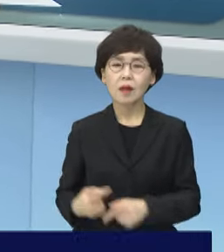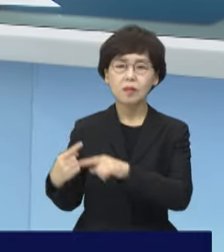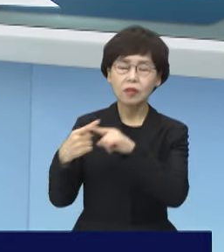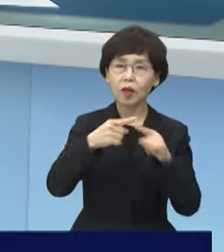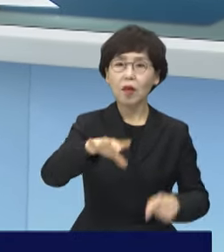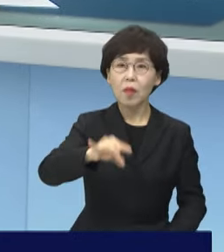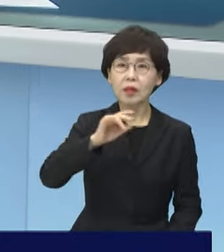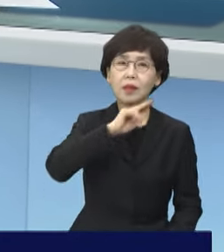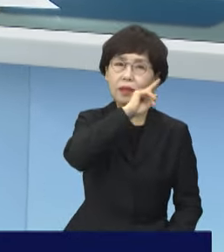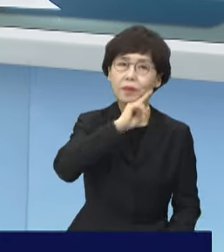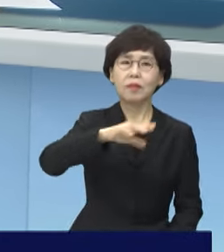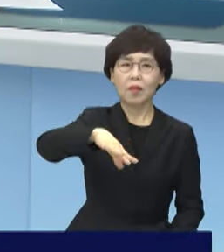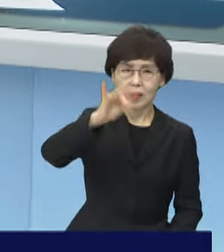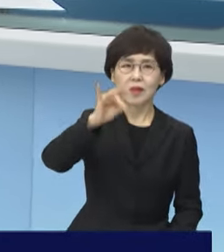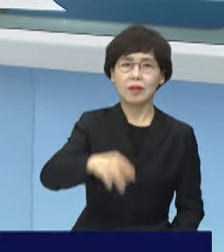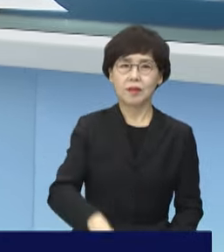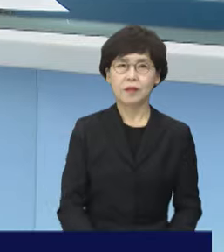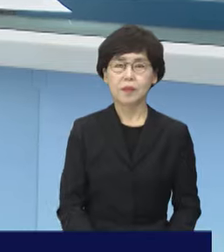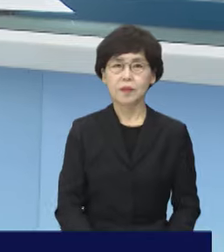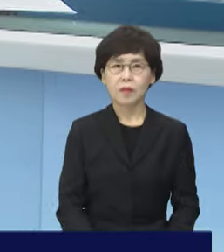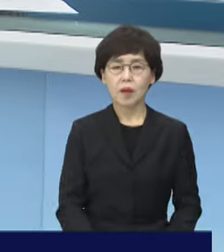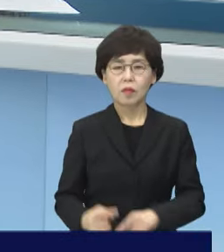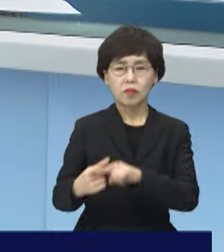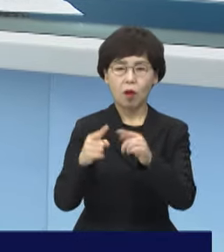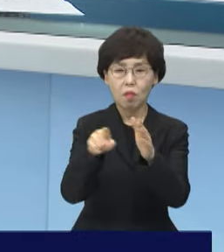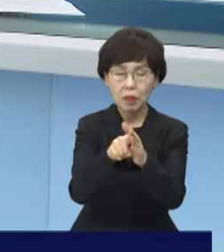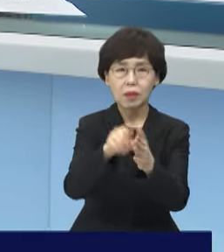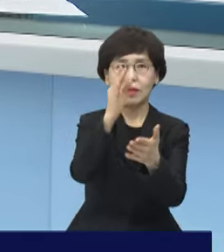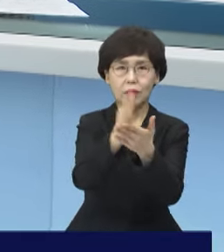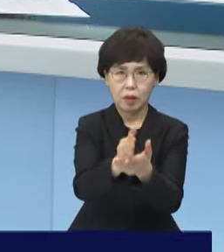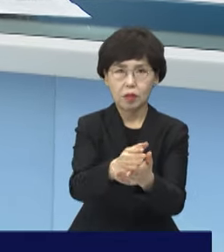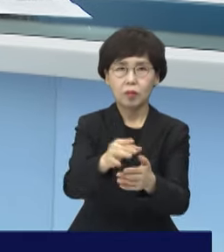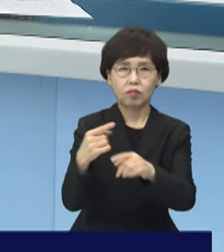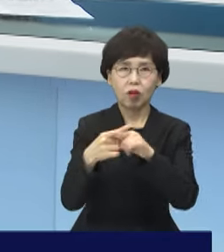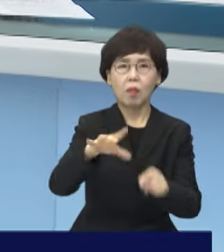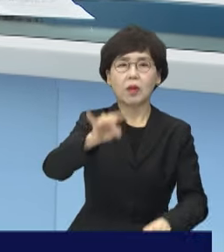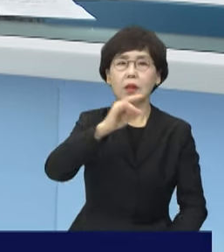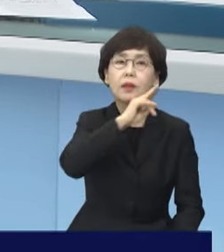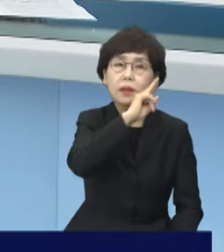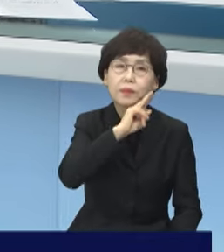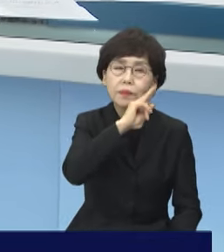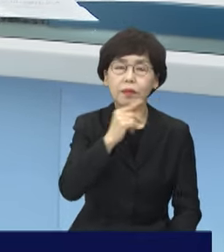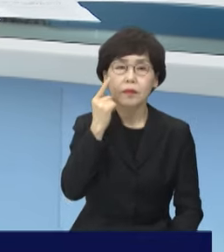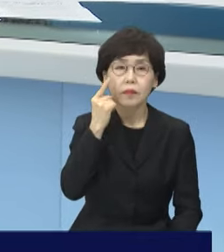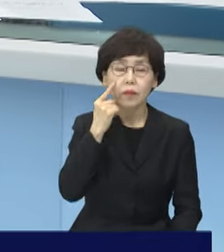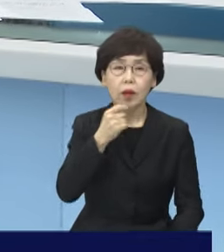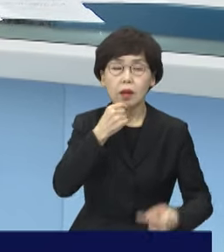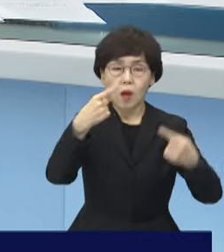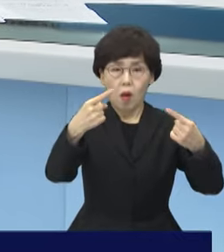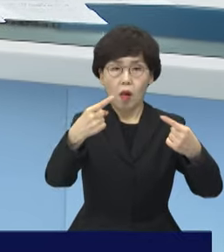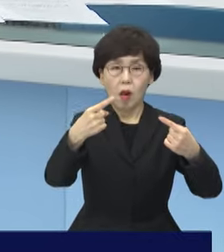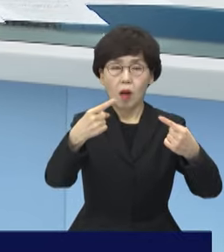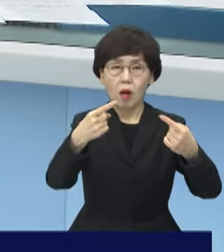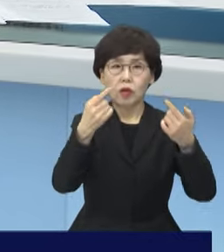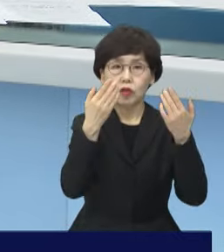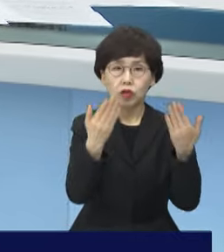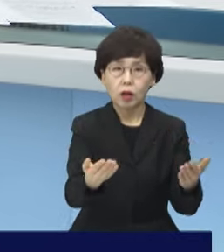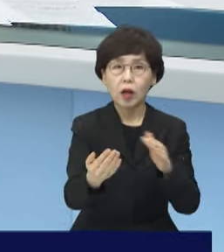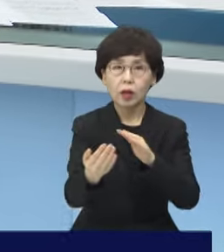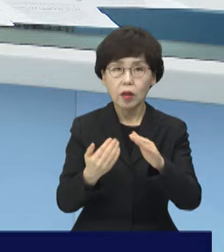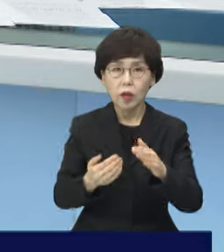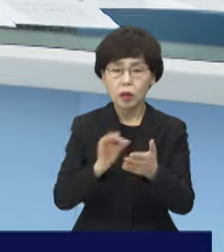일단 의심부터 해봐야겠네요 맞습니다네 지금 금강 의원에서 그 설 연휴 앞두고서 소비자